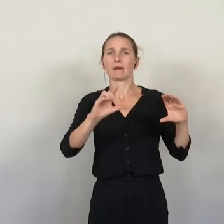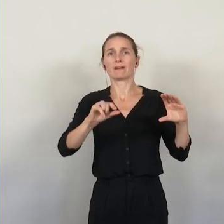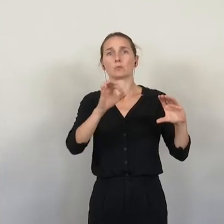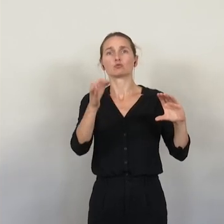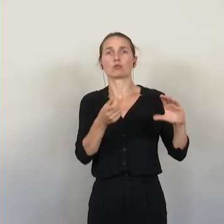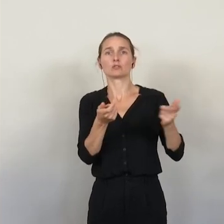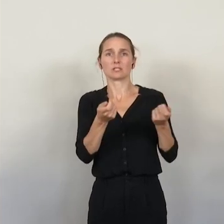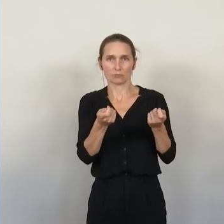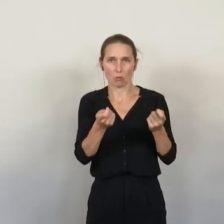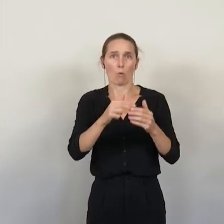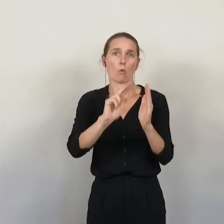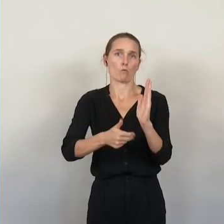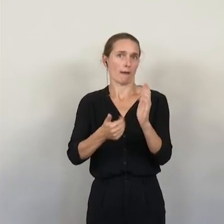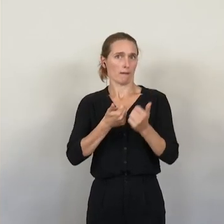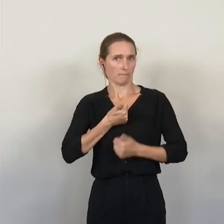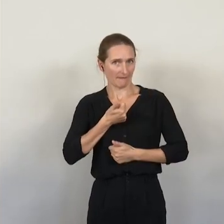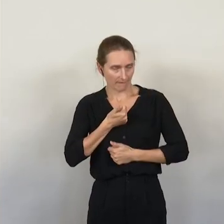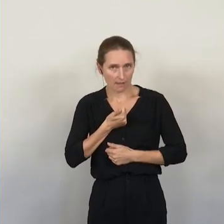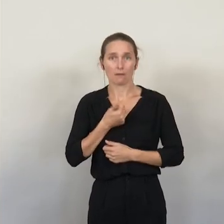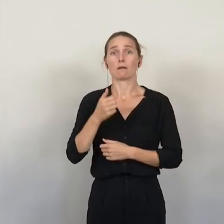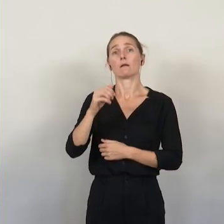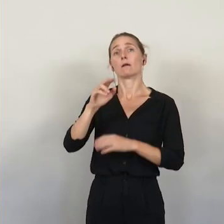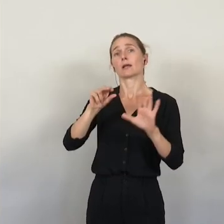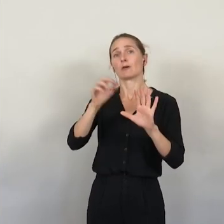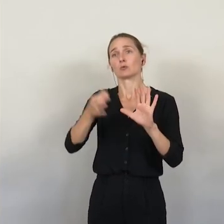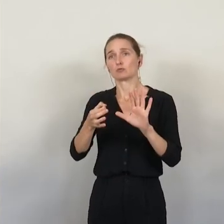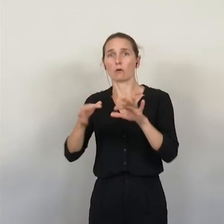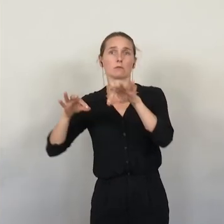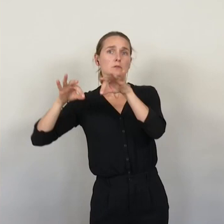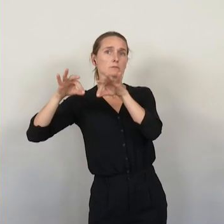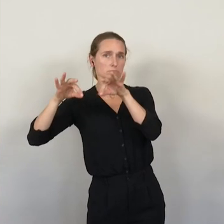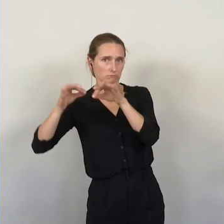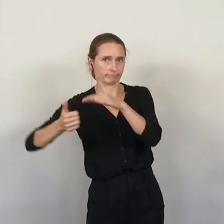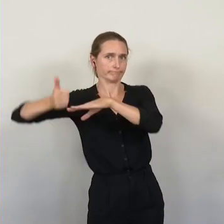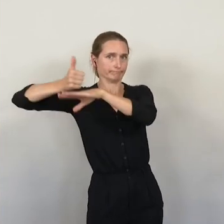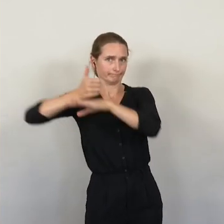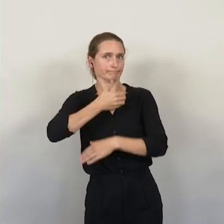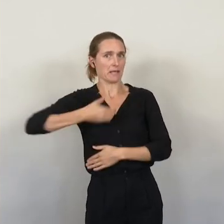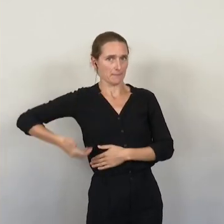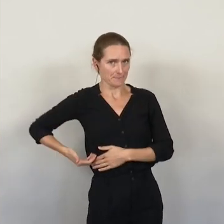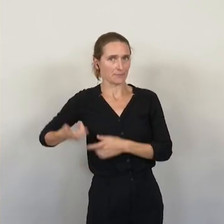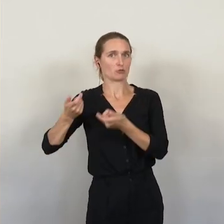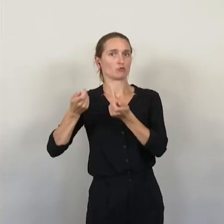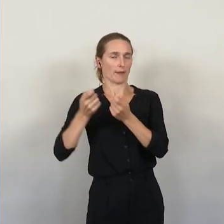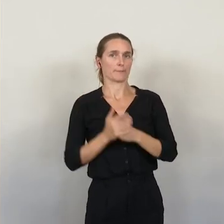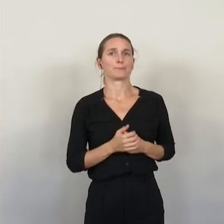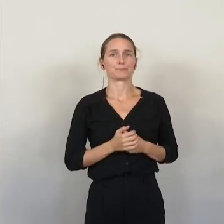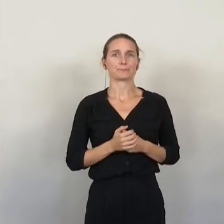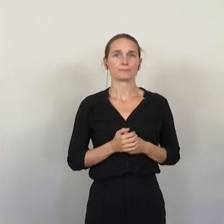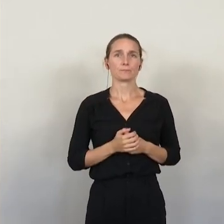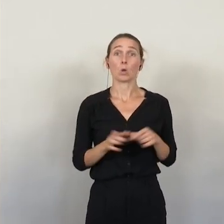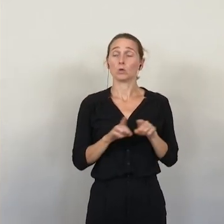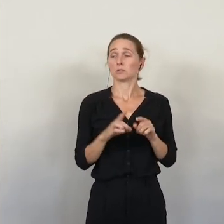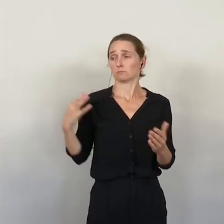privé 80 % qui est géré en régie la l'analyse des pratique ces